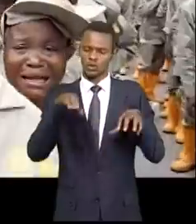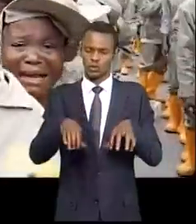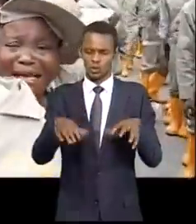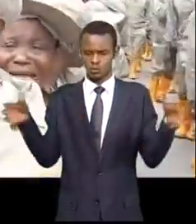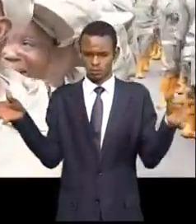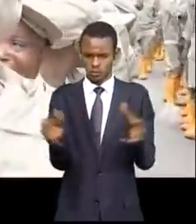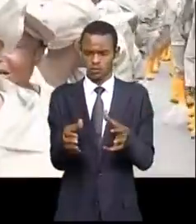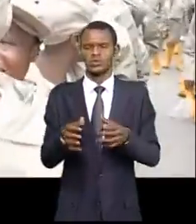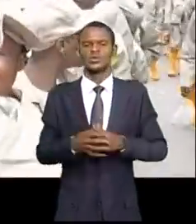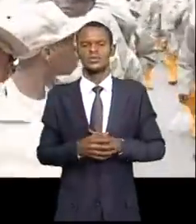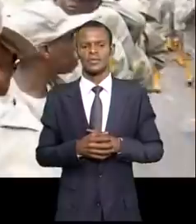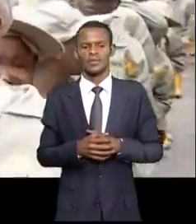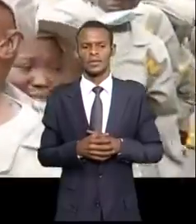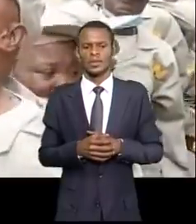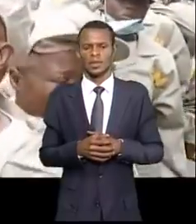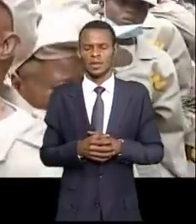visiblement satisfait